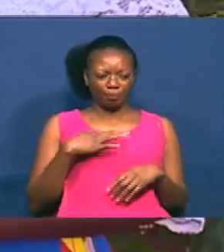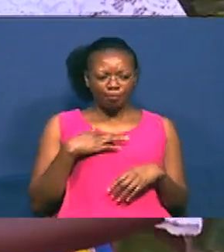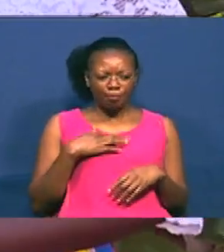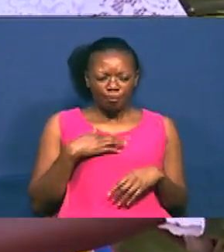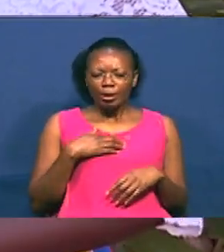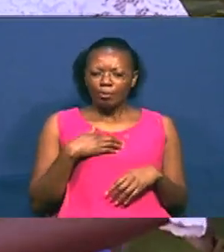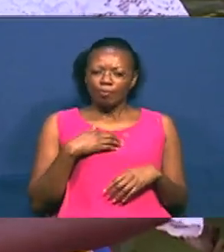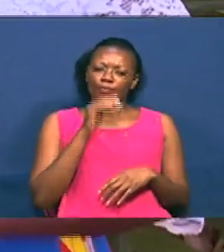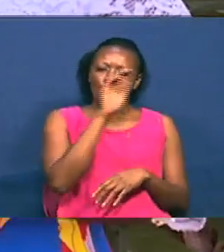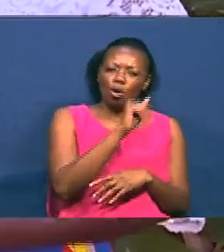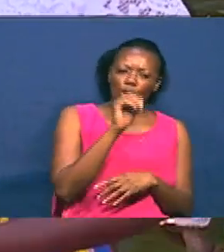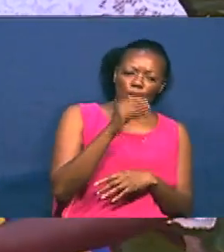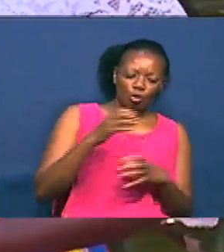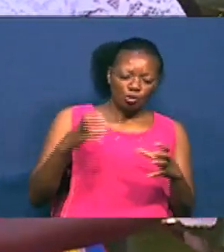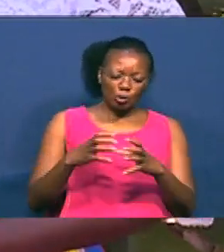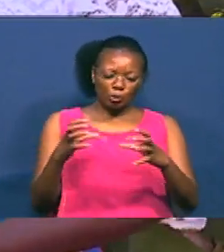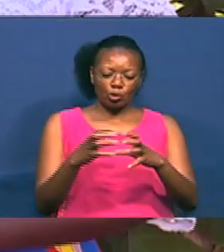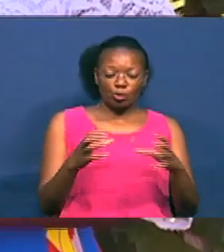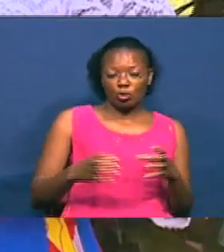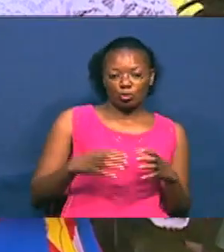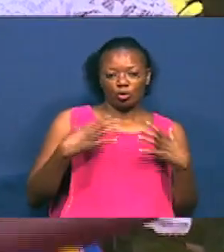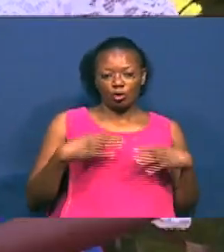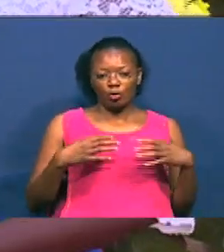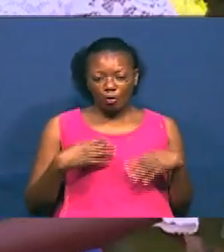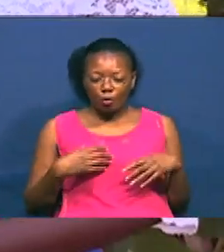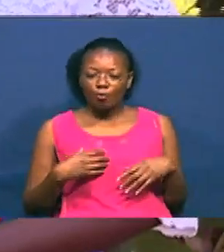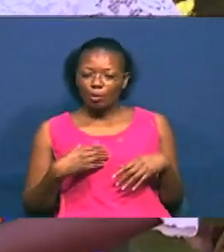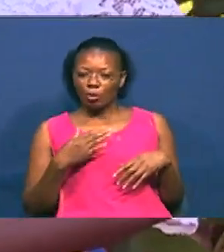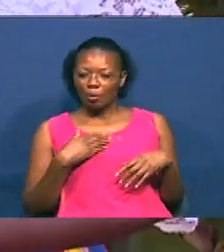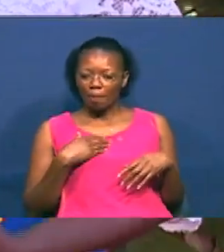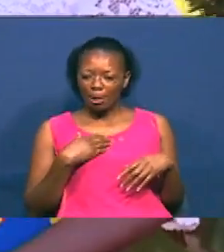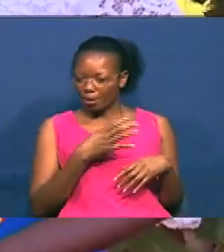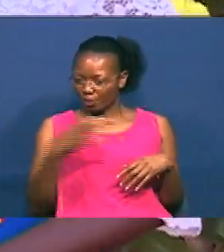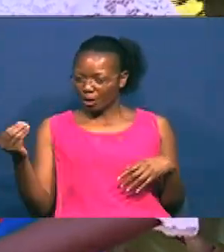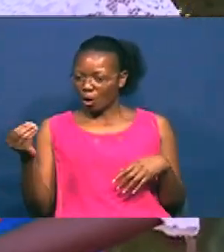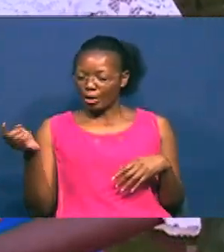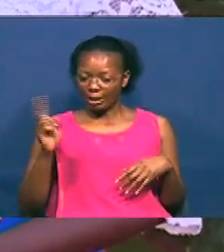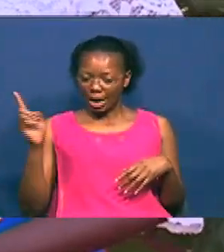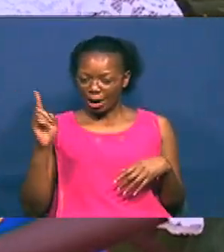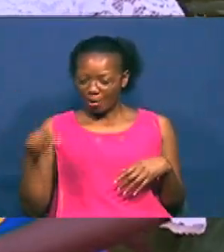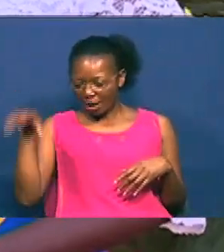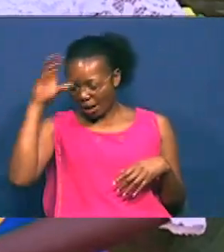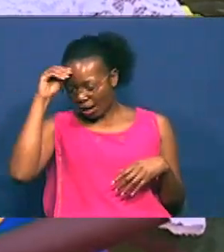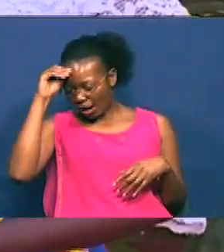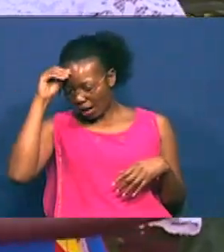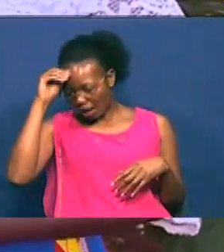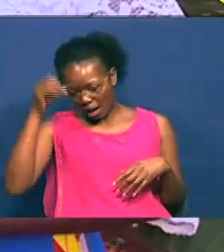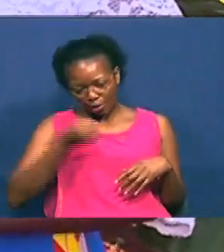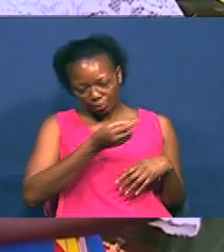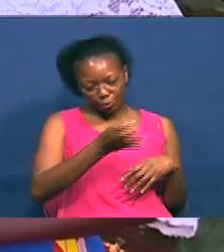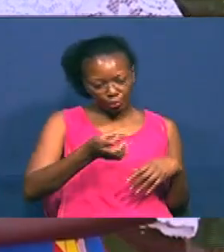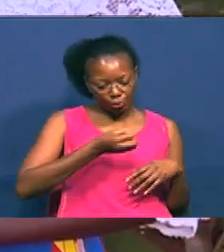University, nilikuja nikaita groups, nikawaelimisha venye nilikuwa nimefundishwa kule, na